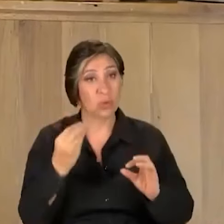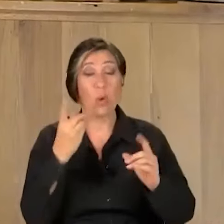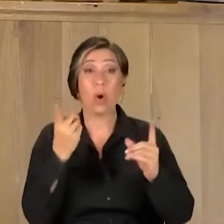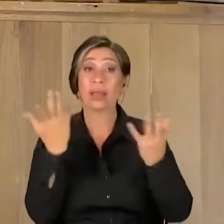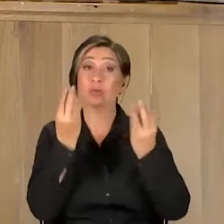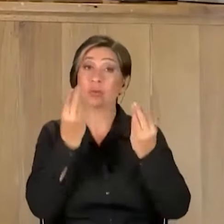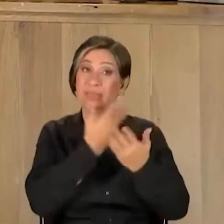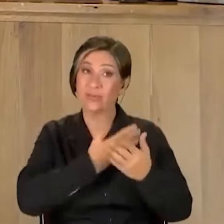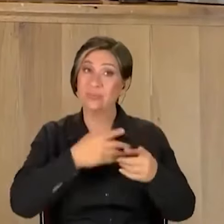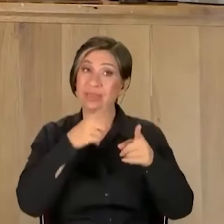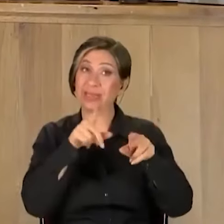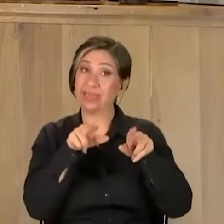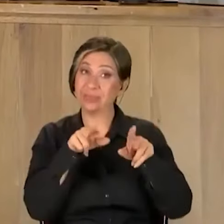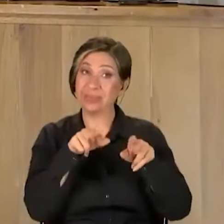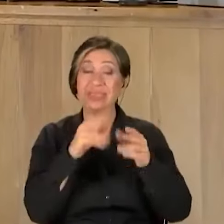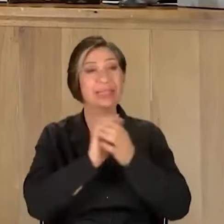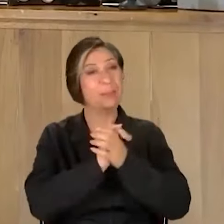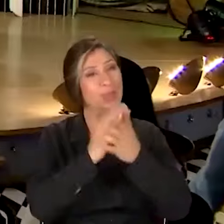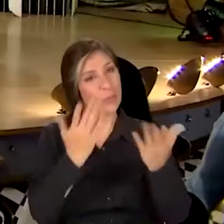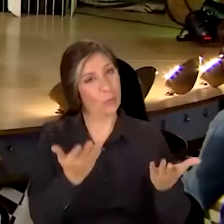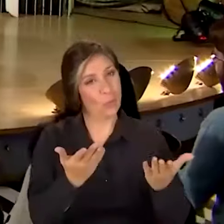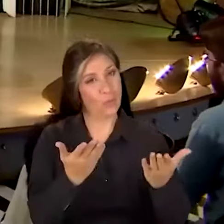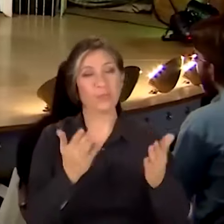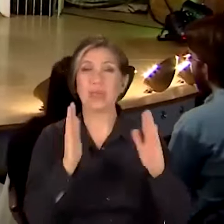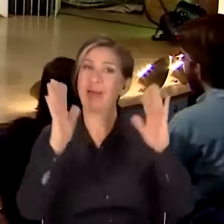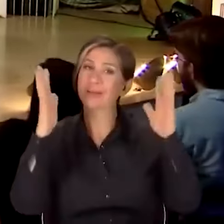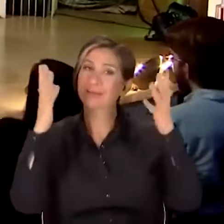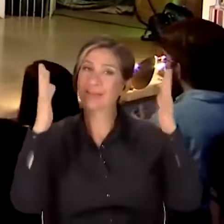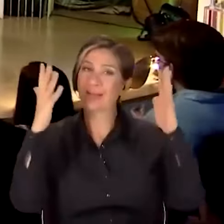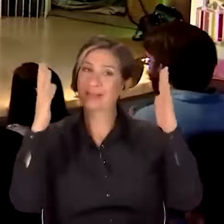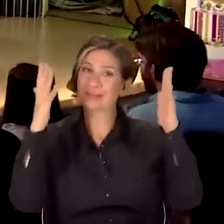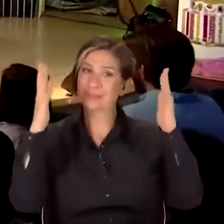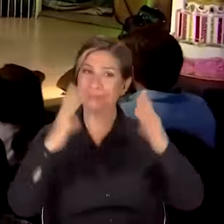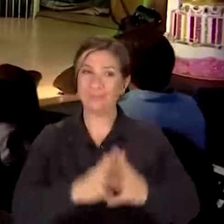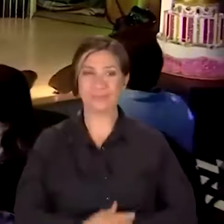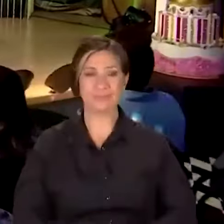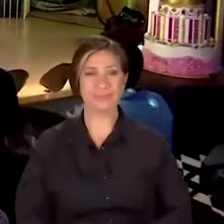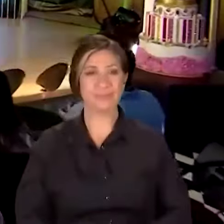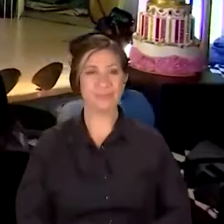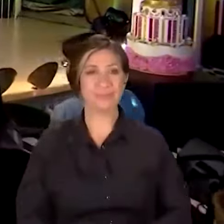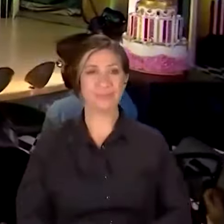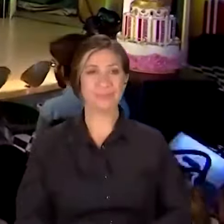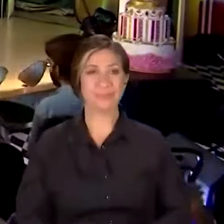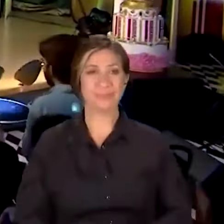da çok seviyorum. Sen de öyle öylesin. Aynen, tebrik ediyorum seni. Alkışlıyoruz Norvet'i.